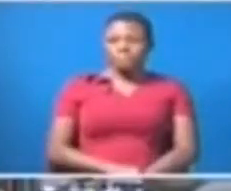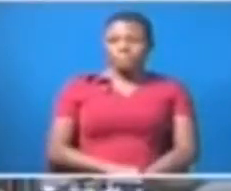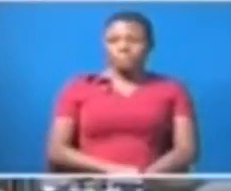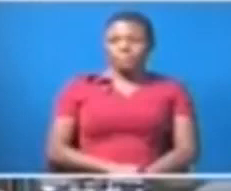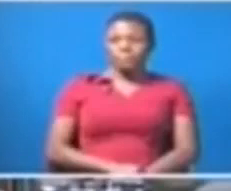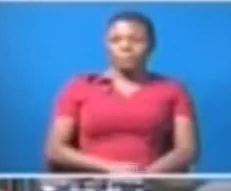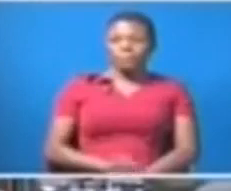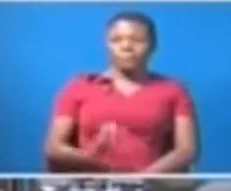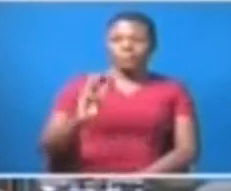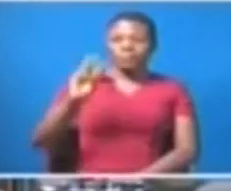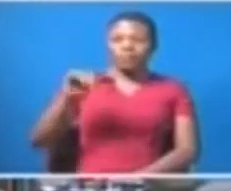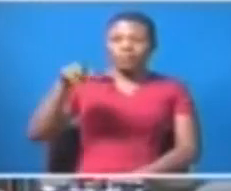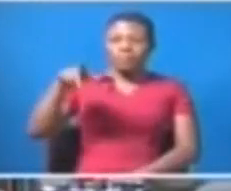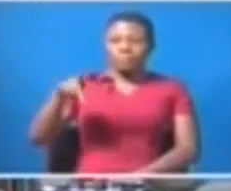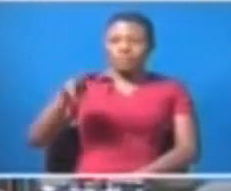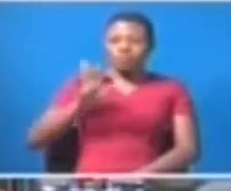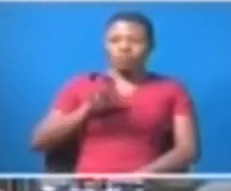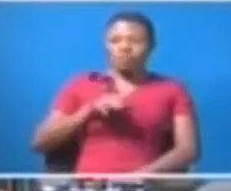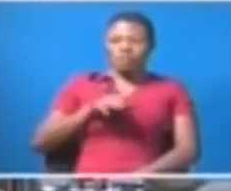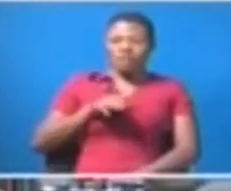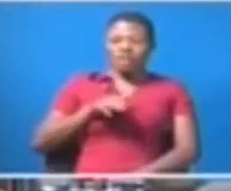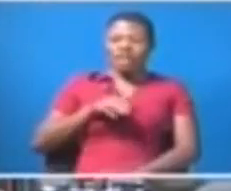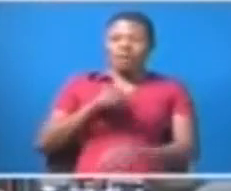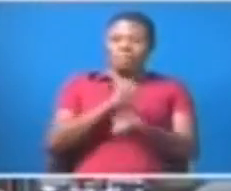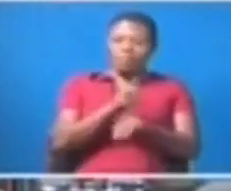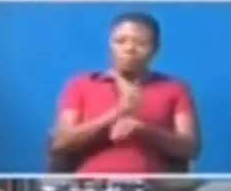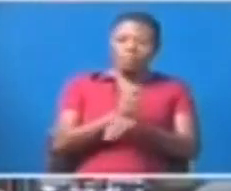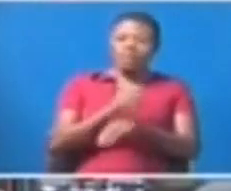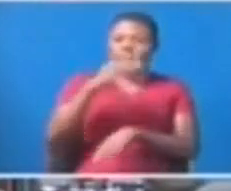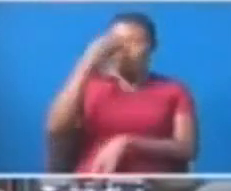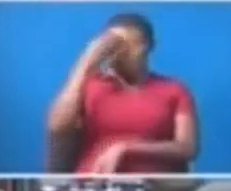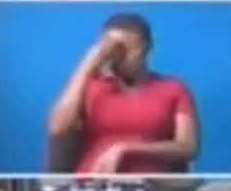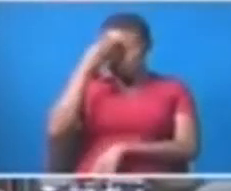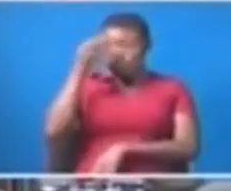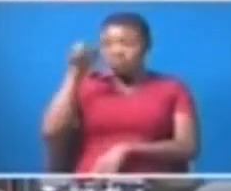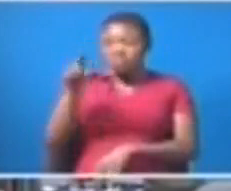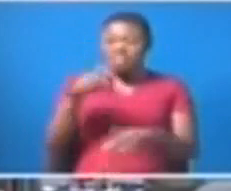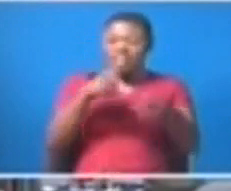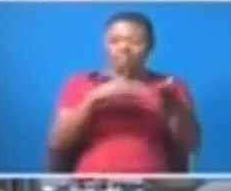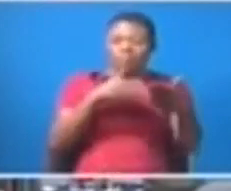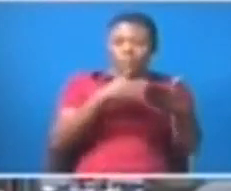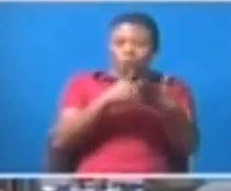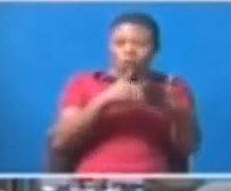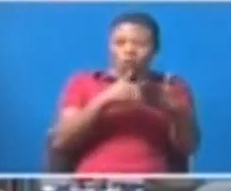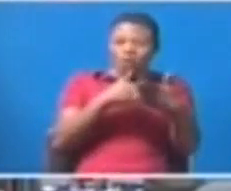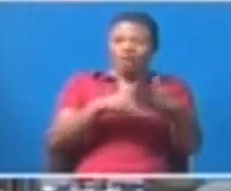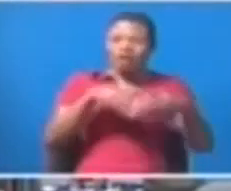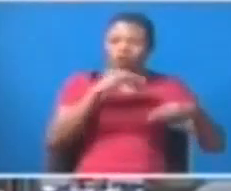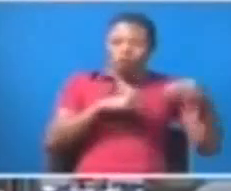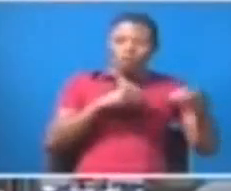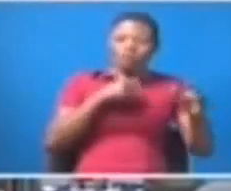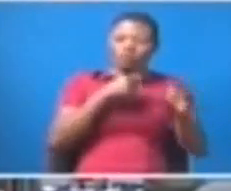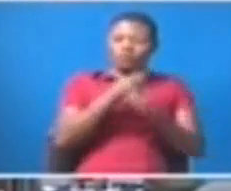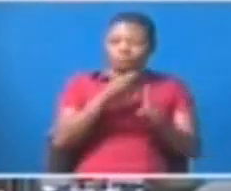Wabunge wa kike wamemlaumu naibu wa rais William Ruto wakimtaja kuwa kizingiti katika vita dhidi ya ufisadi haswa